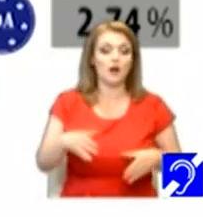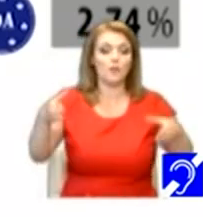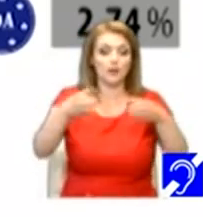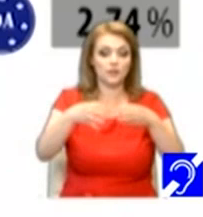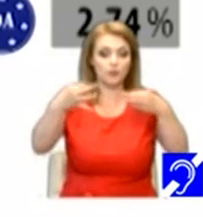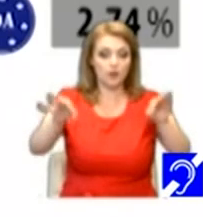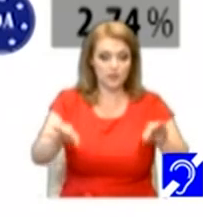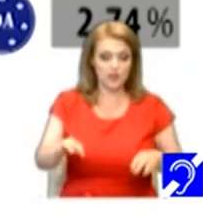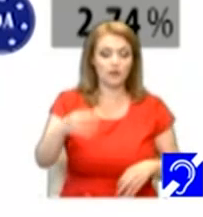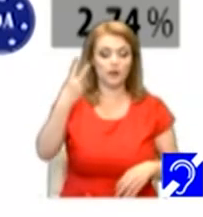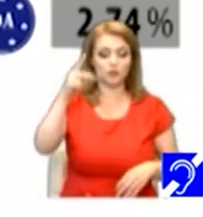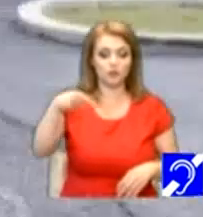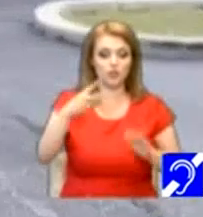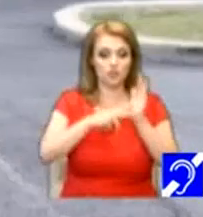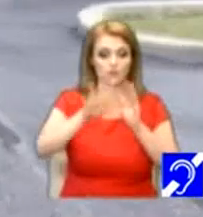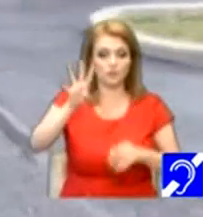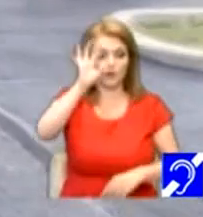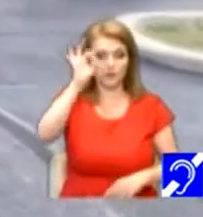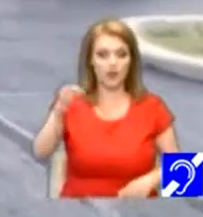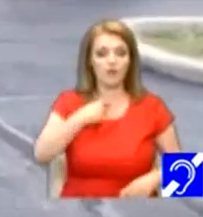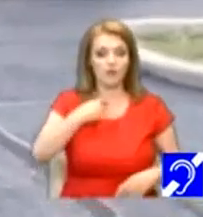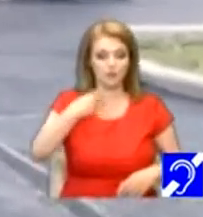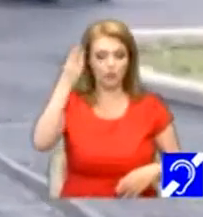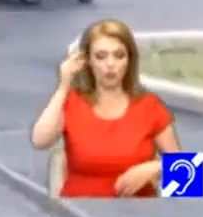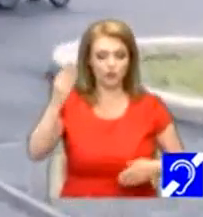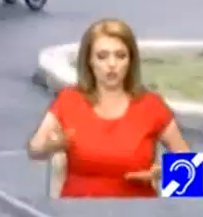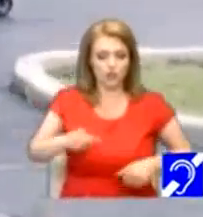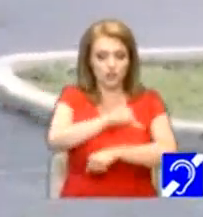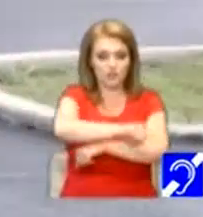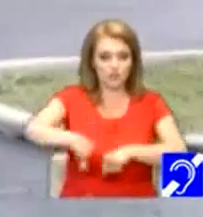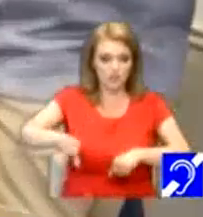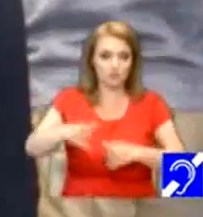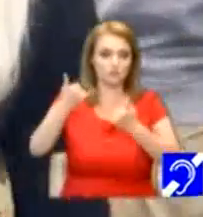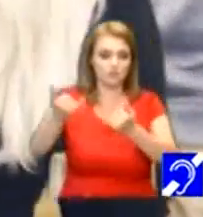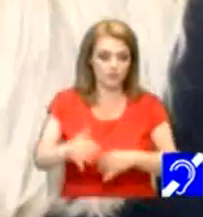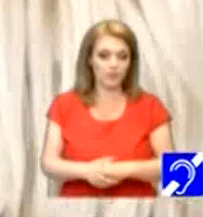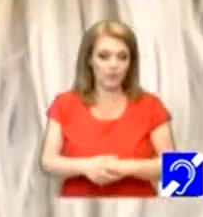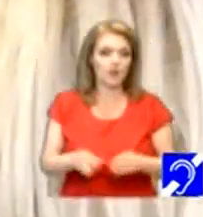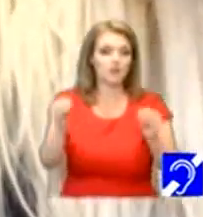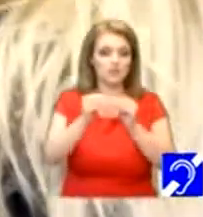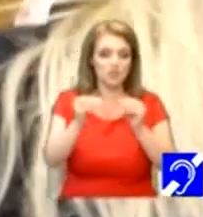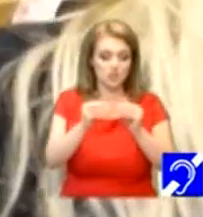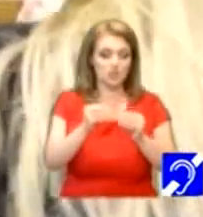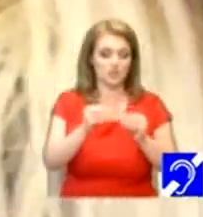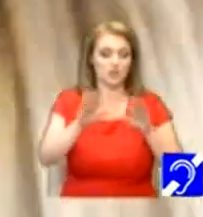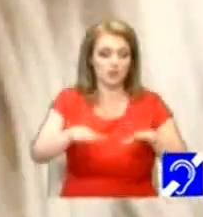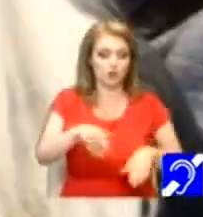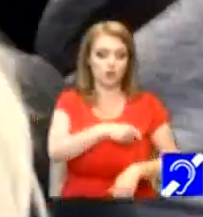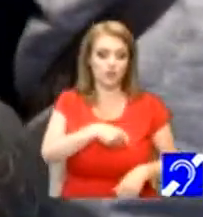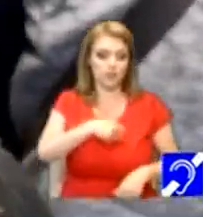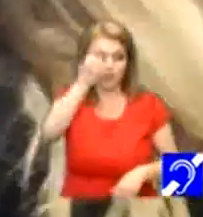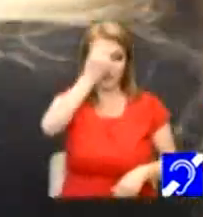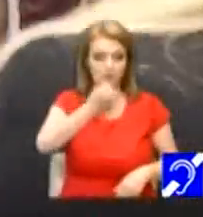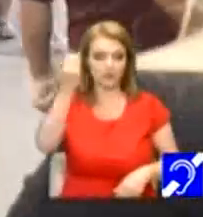voturi s-a clasat Partidul Democrația Acasă. Voturile diasporei pot aduce PAS-ului peste 10 mandate de deputat. 15.000